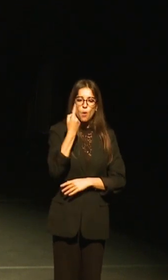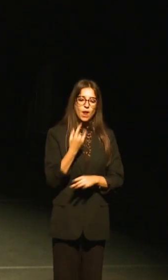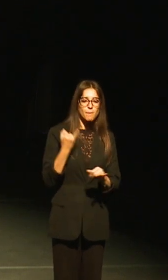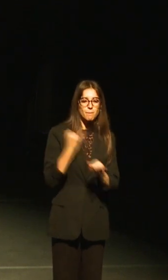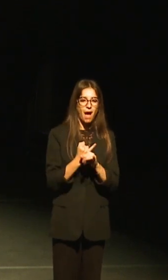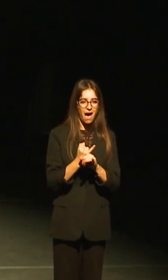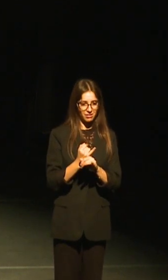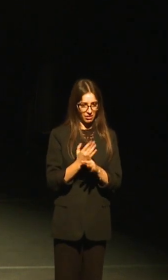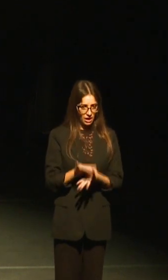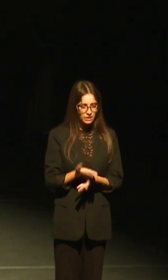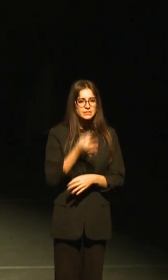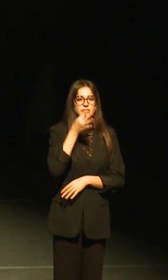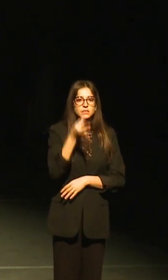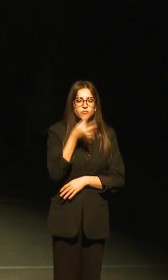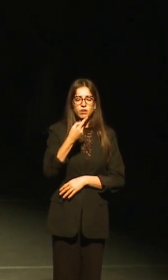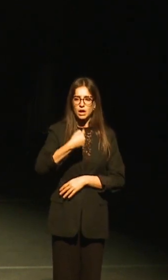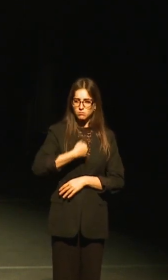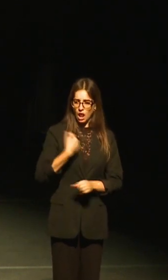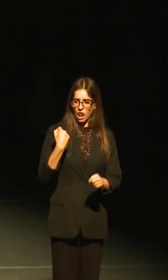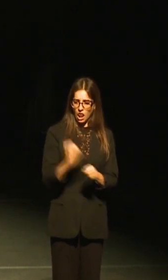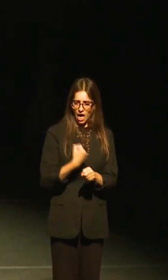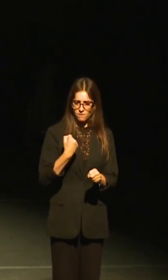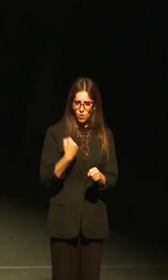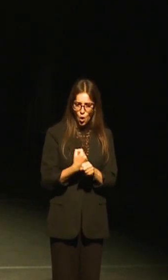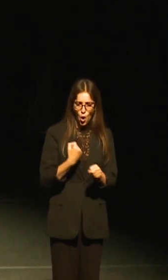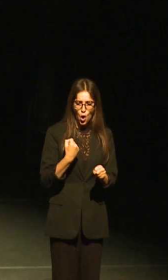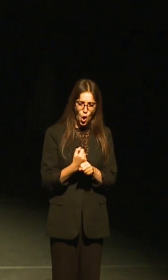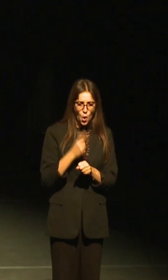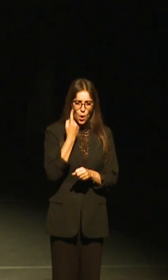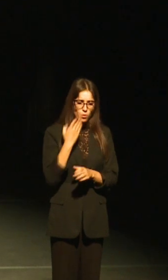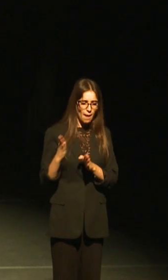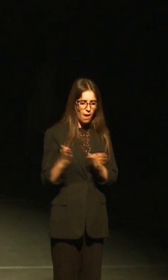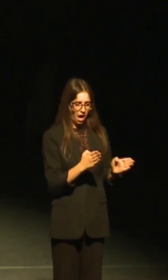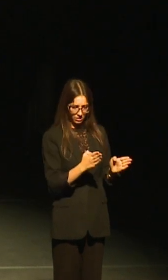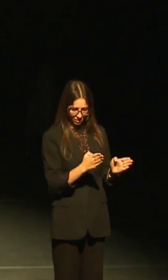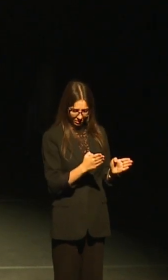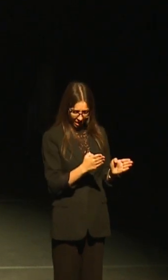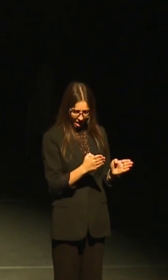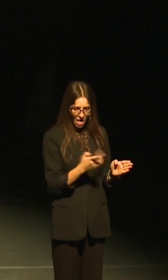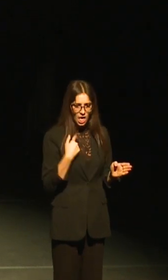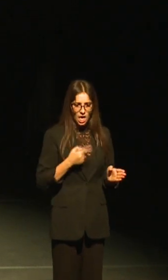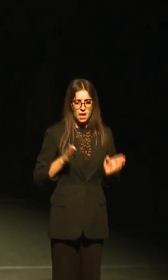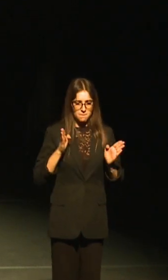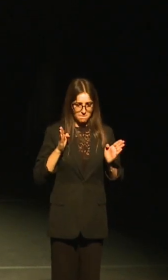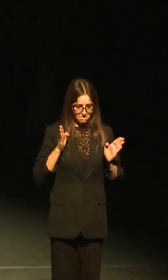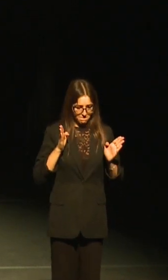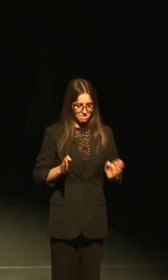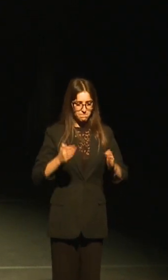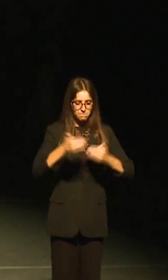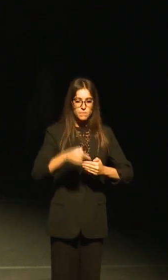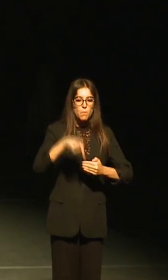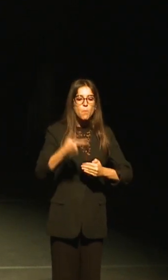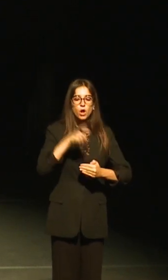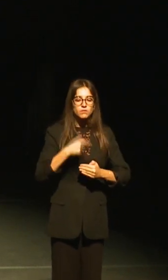tutto vuol dire che allora sì che stai facendo tic box perché se davvero pensi che quella sia una